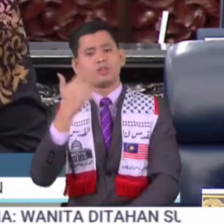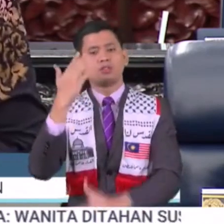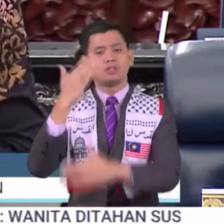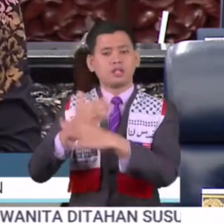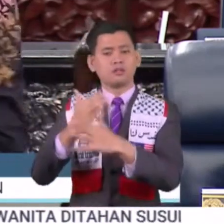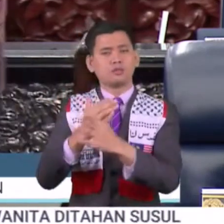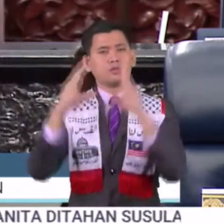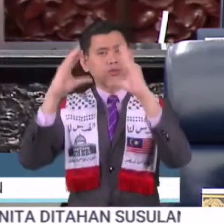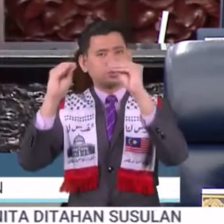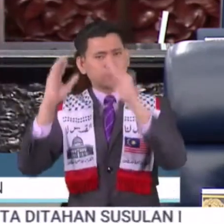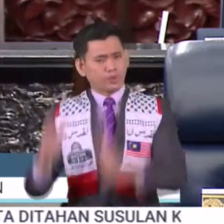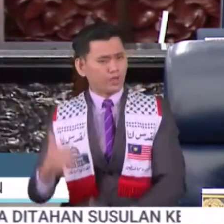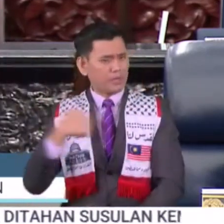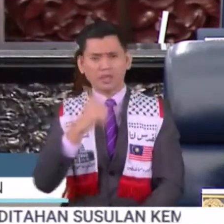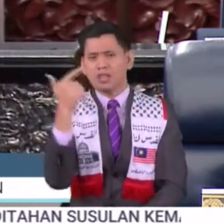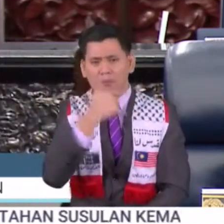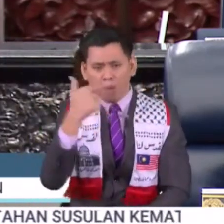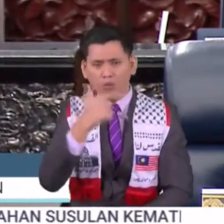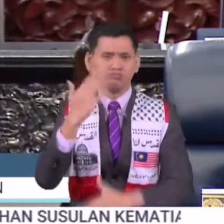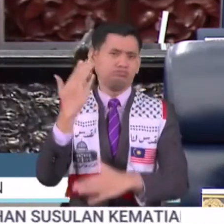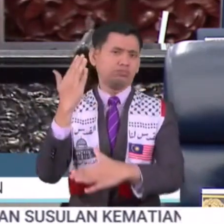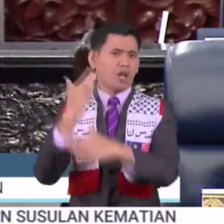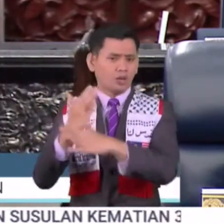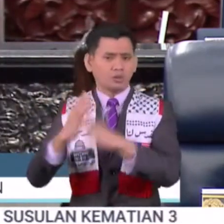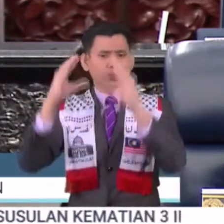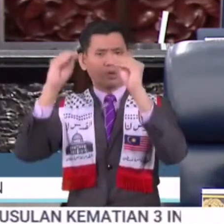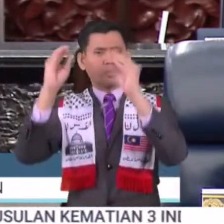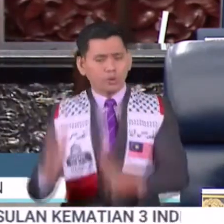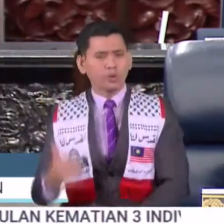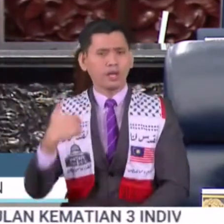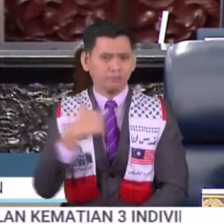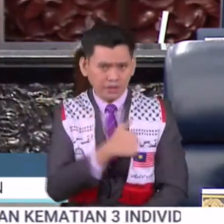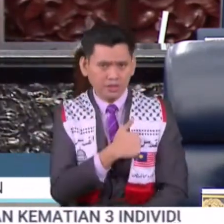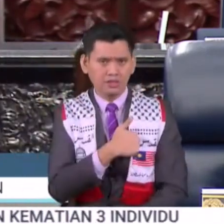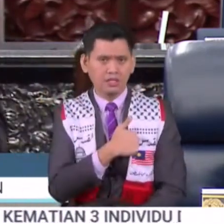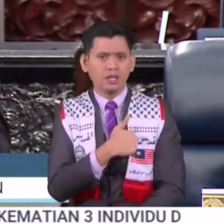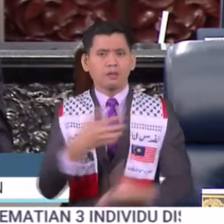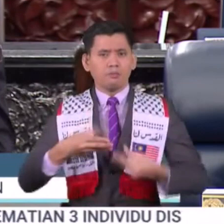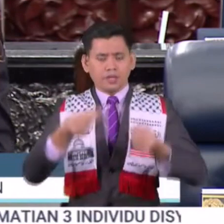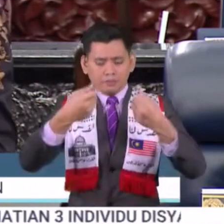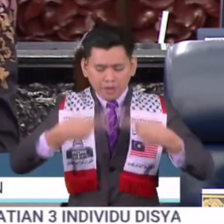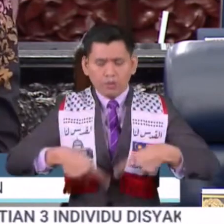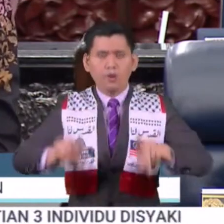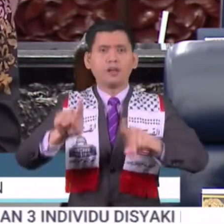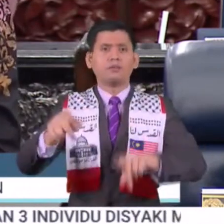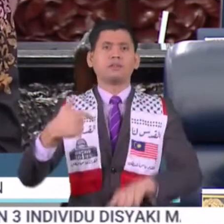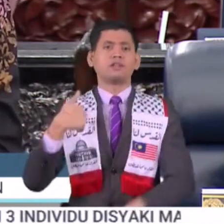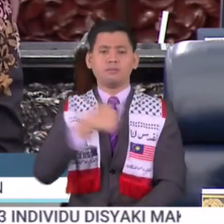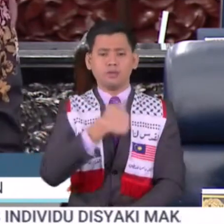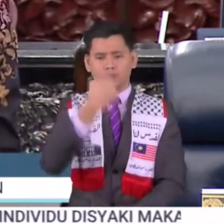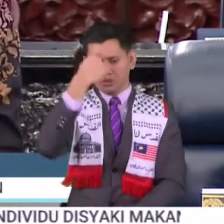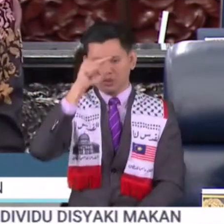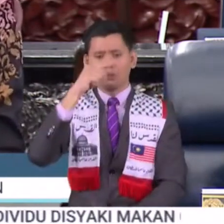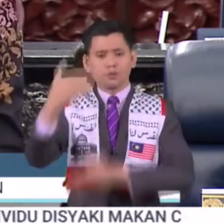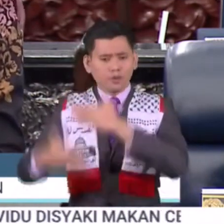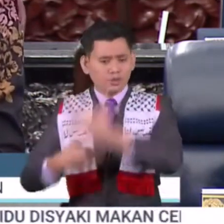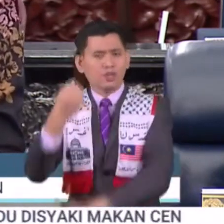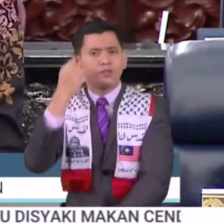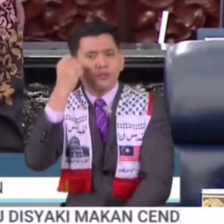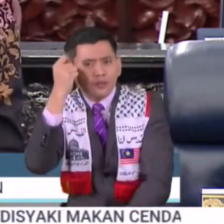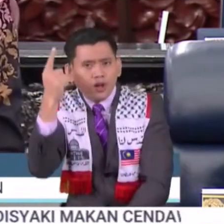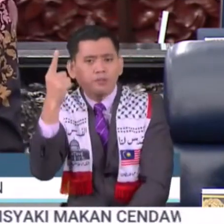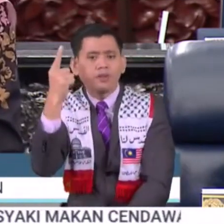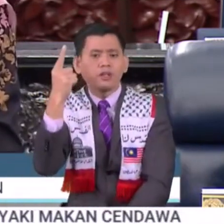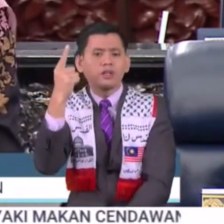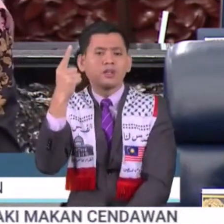sini sama. Jangan usik. Beri ruang kepada pendidikan ini sebagai satu proses. Fahami ia